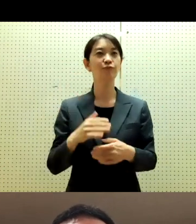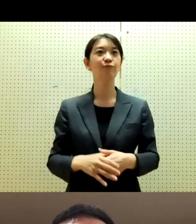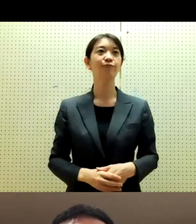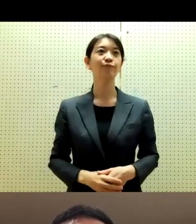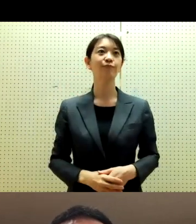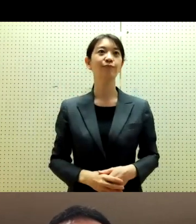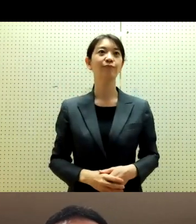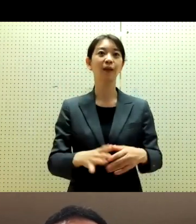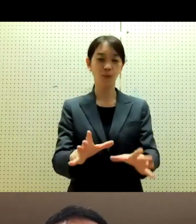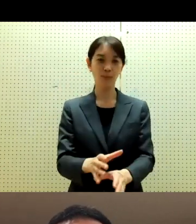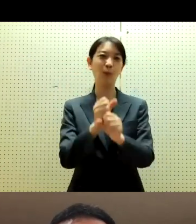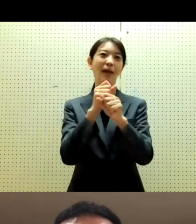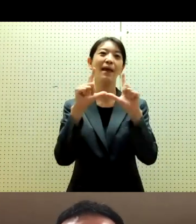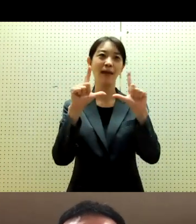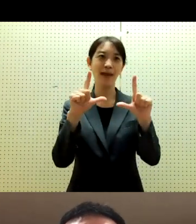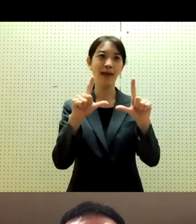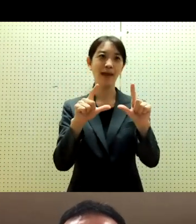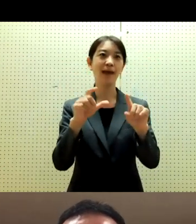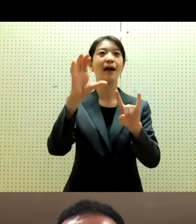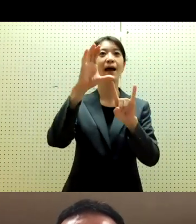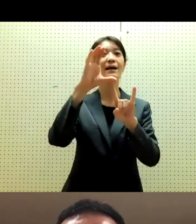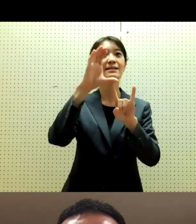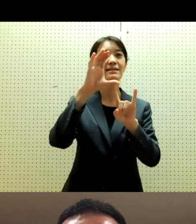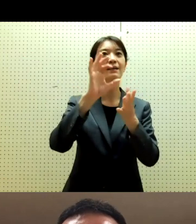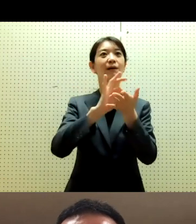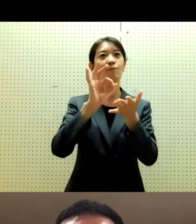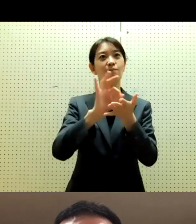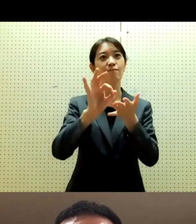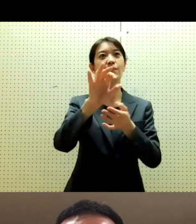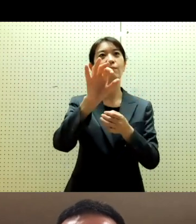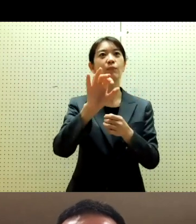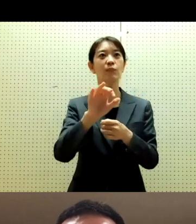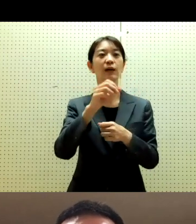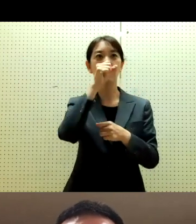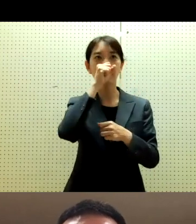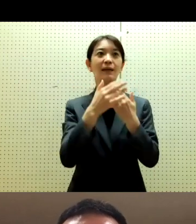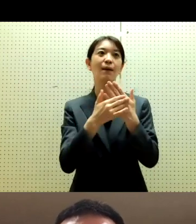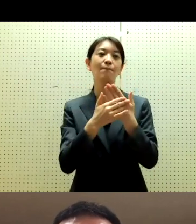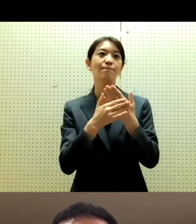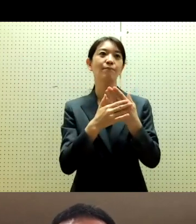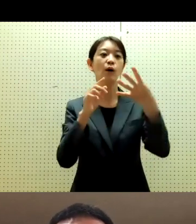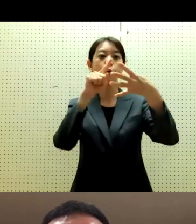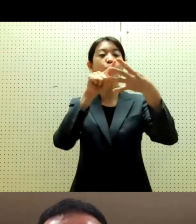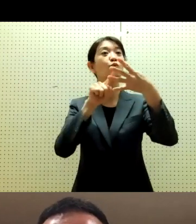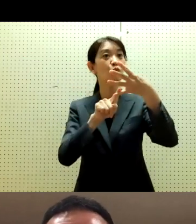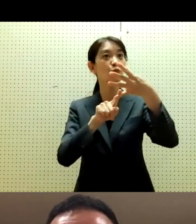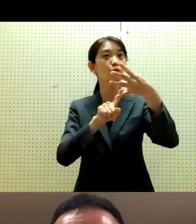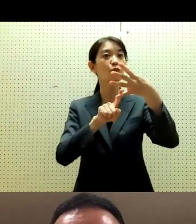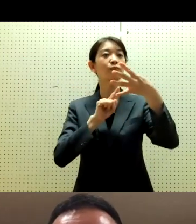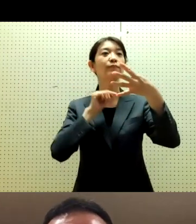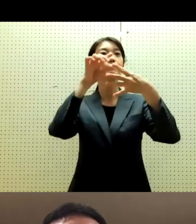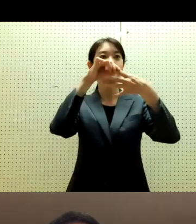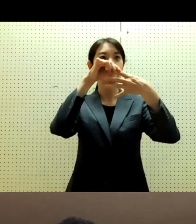まとめです。ICT 活用によって得られた効果は4つあると感じています。1